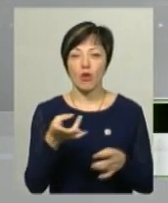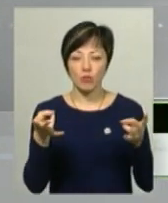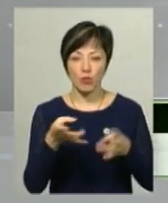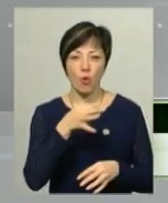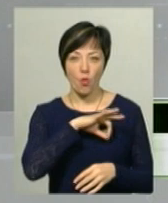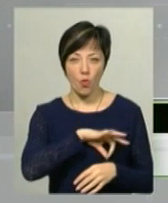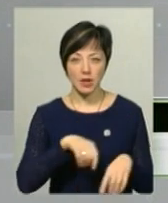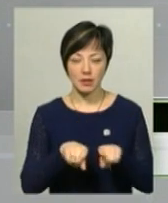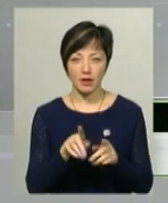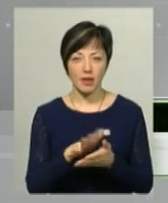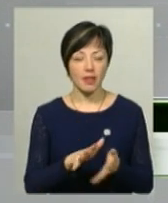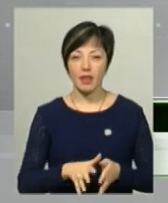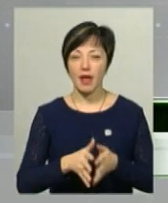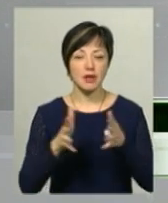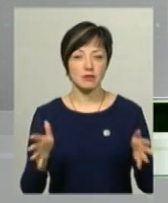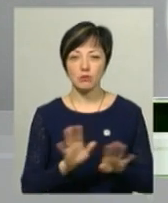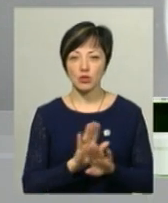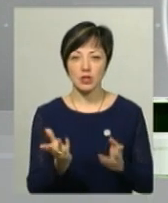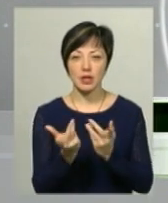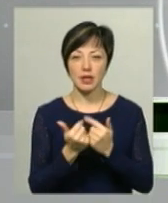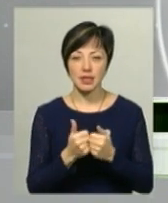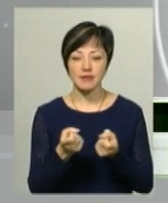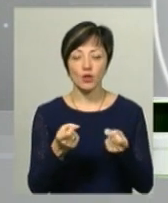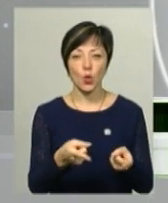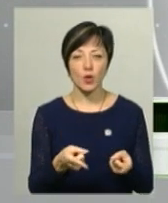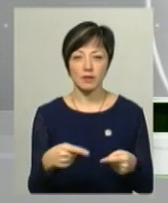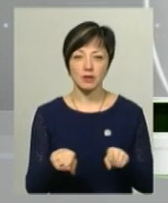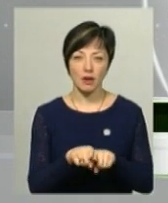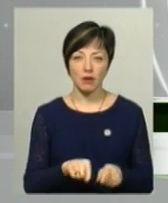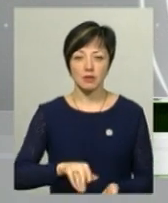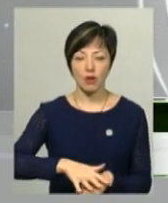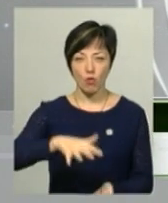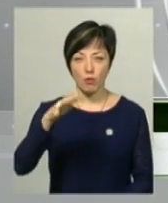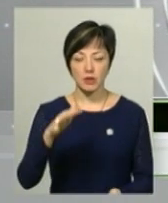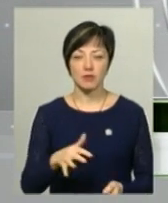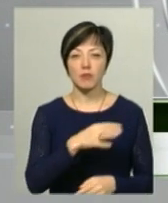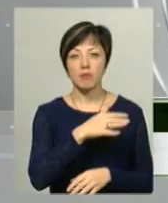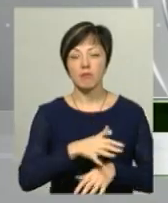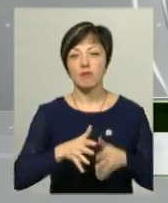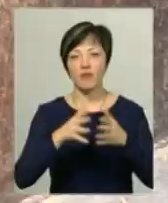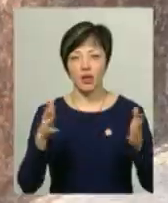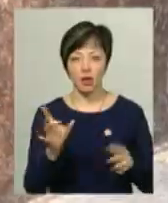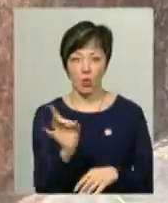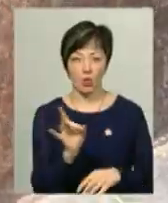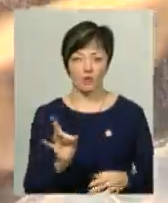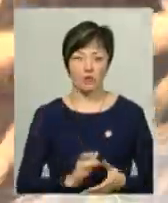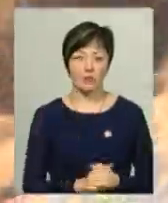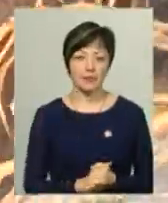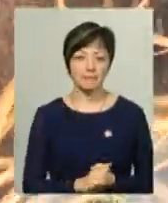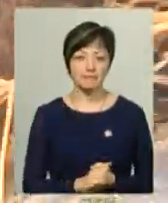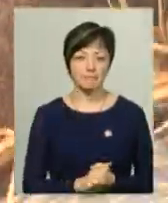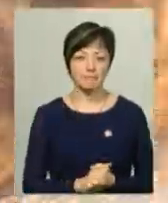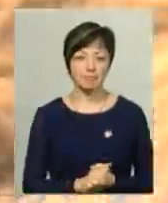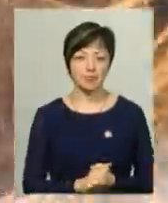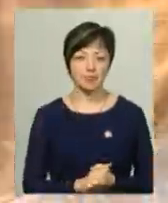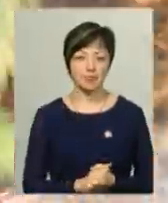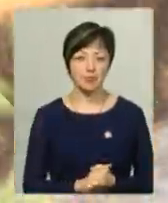і по-друге, не збільшувати кількість тих відходів, які і так накопичуються в дуже великих масштабах. Леся Боровець,